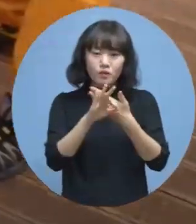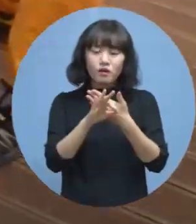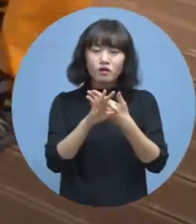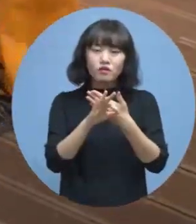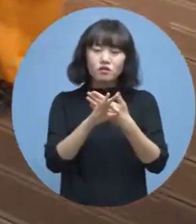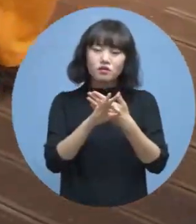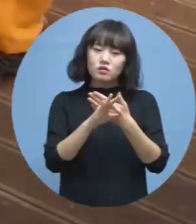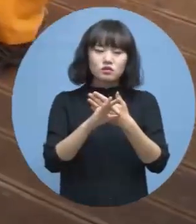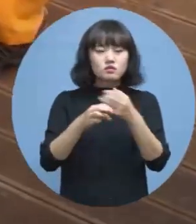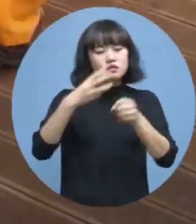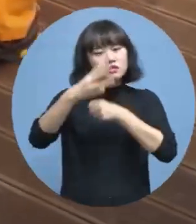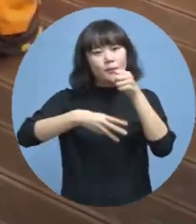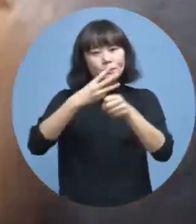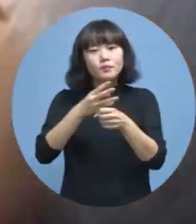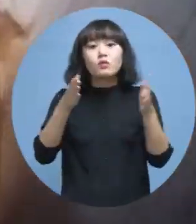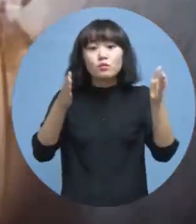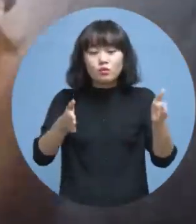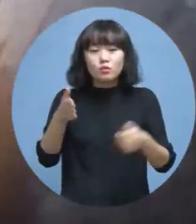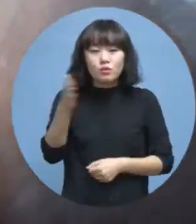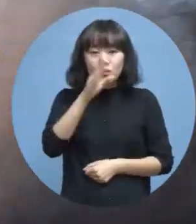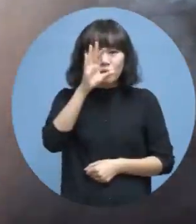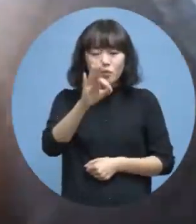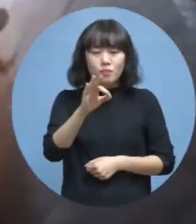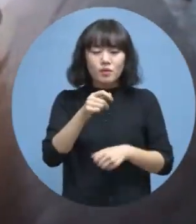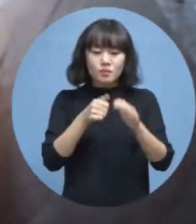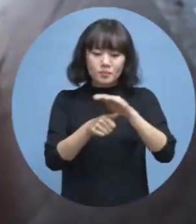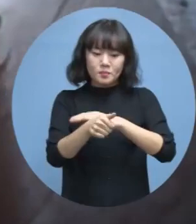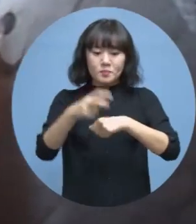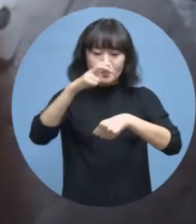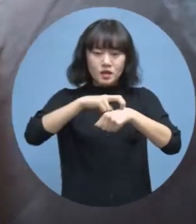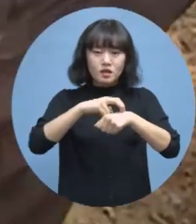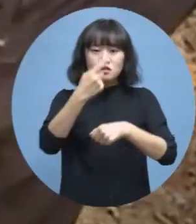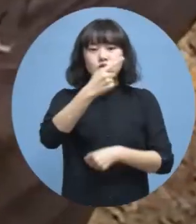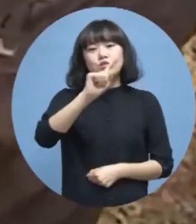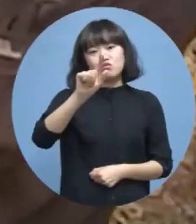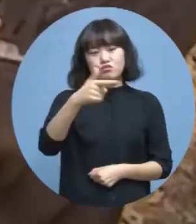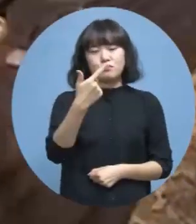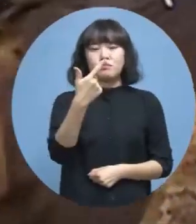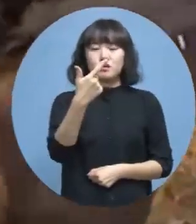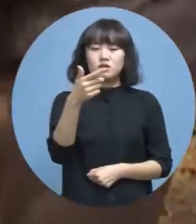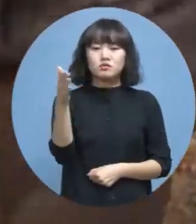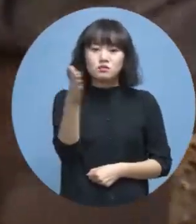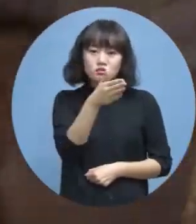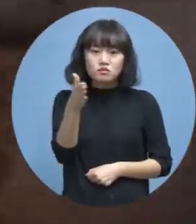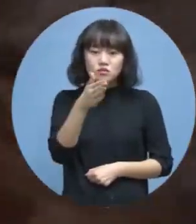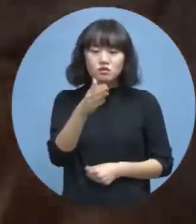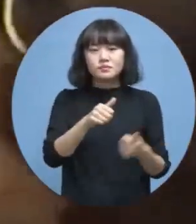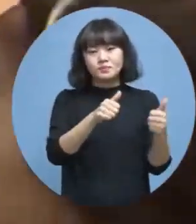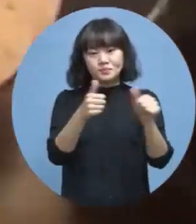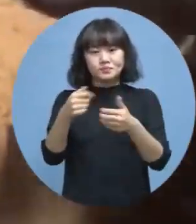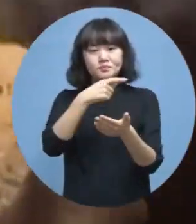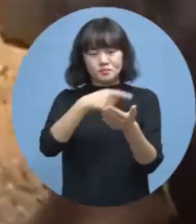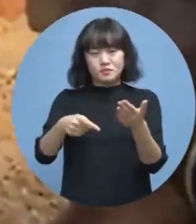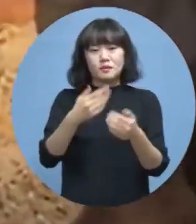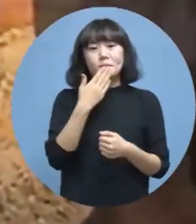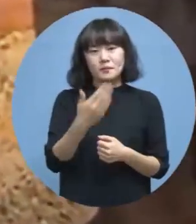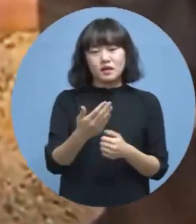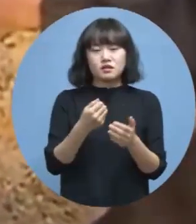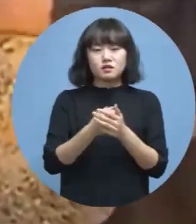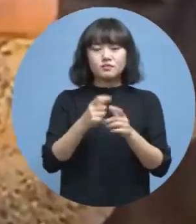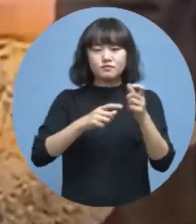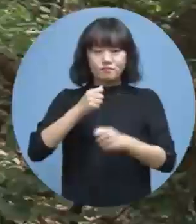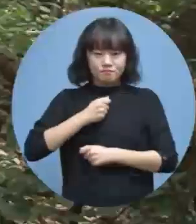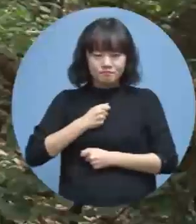2011년부터 2013년까지 최근 3년간 뱀물림 사고로 총 1,671명의 인명피해가 발생한 만큼 경각심과